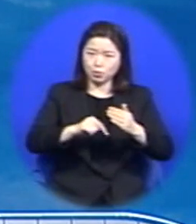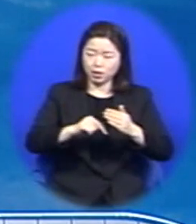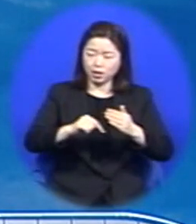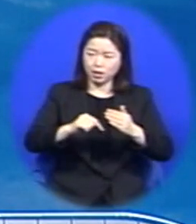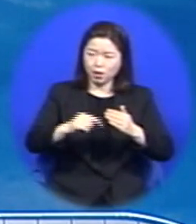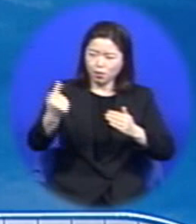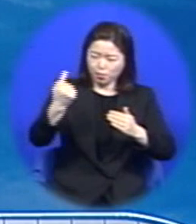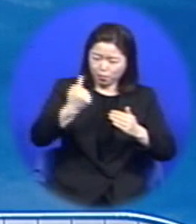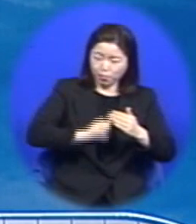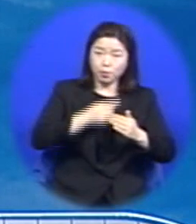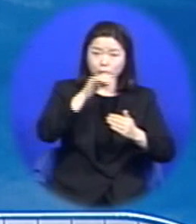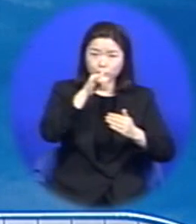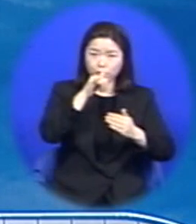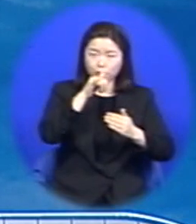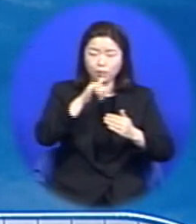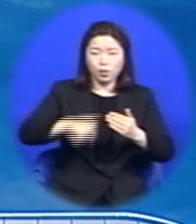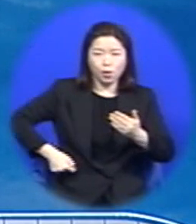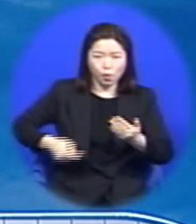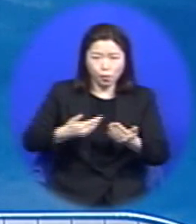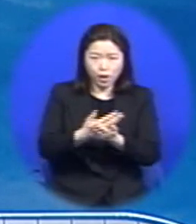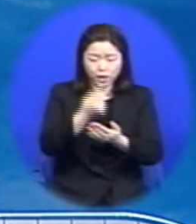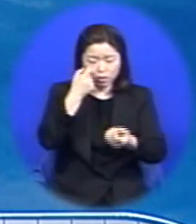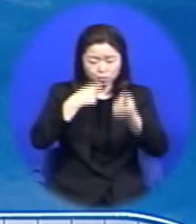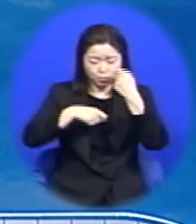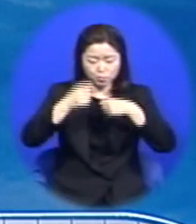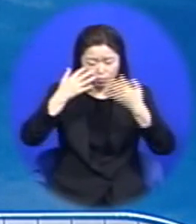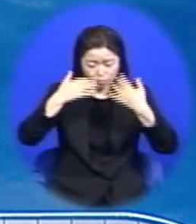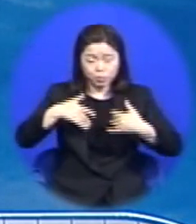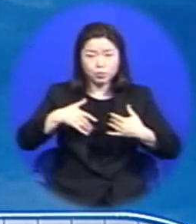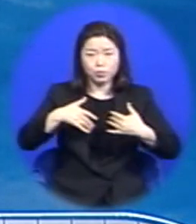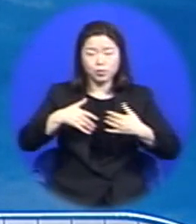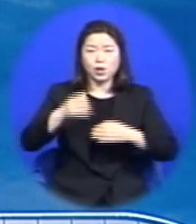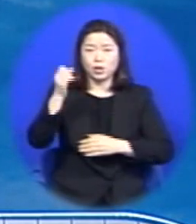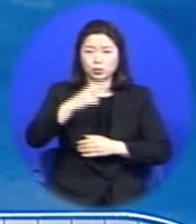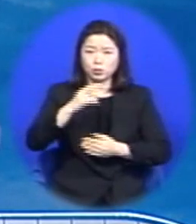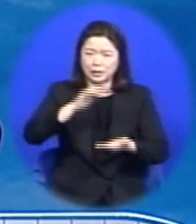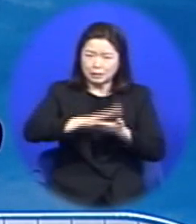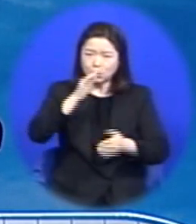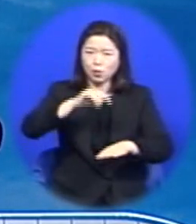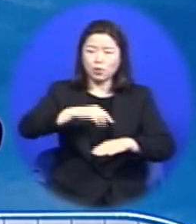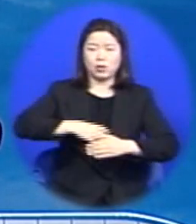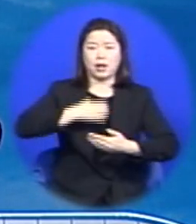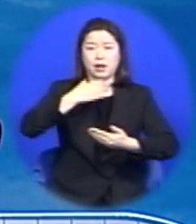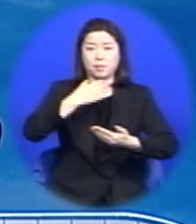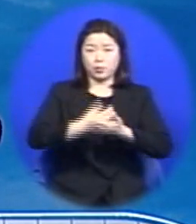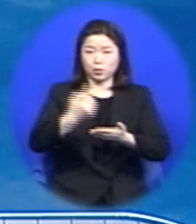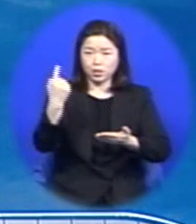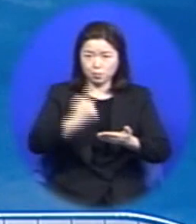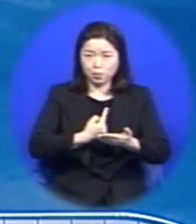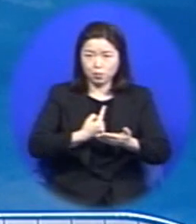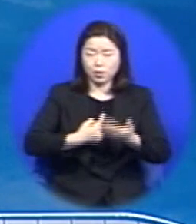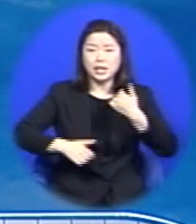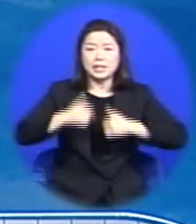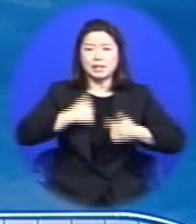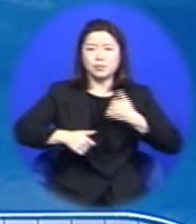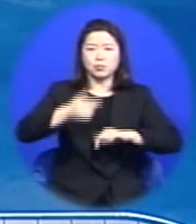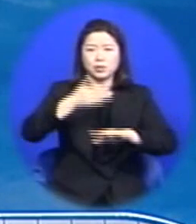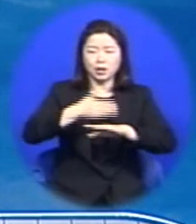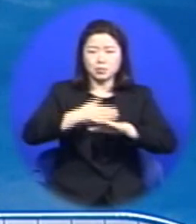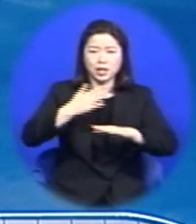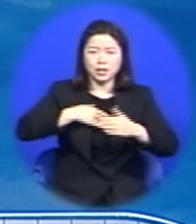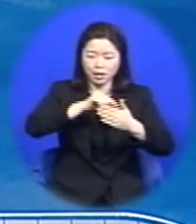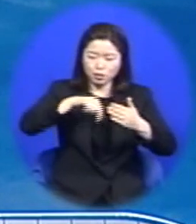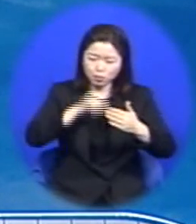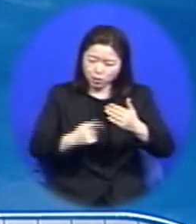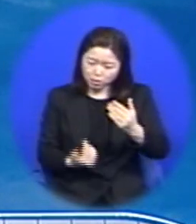부딪혀 들어오고 회개의 눈물이 터지고 뜨거운 감동이 임하고 기쁨과 감사가 내